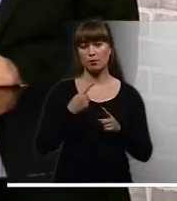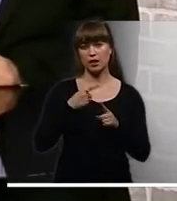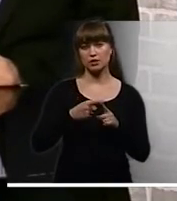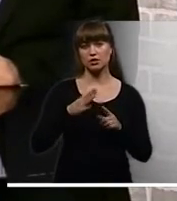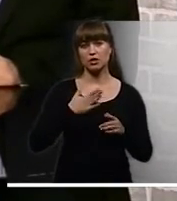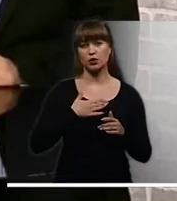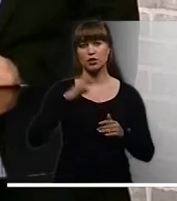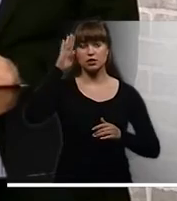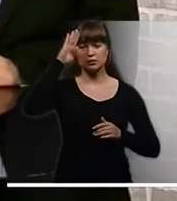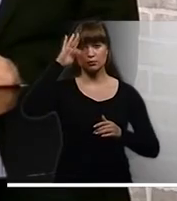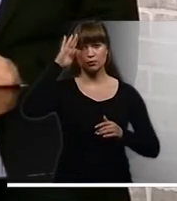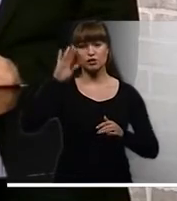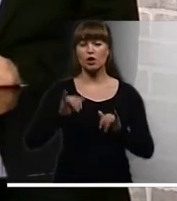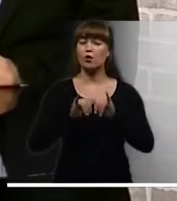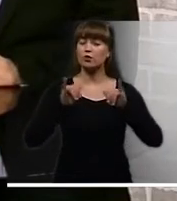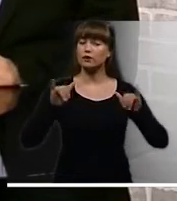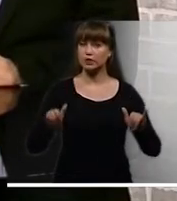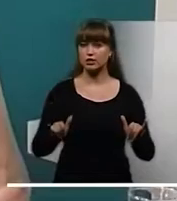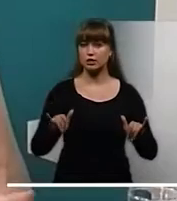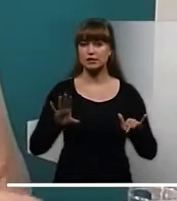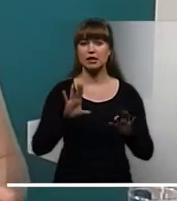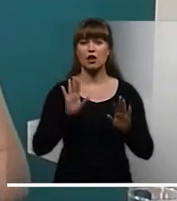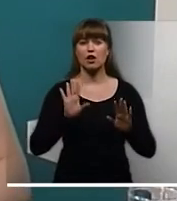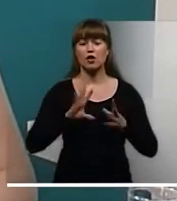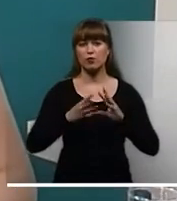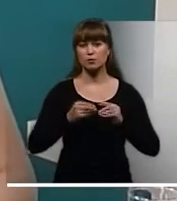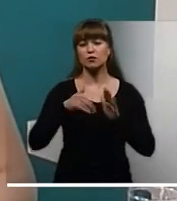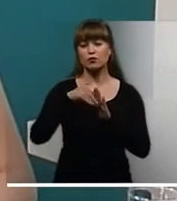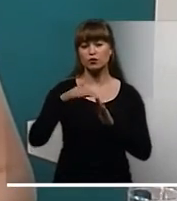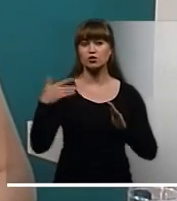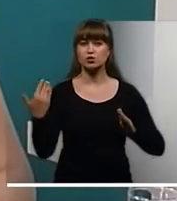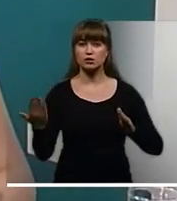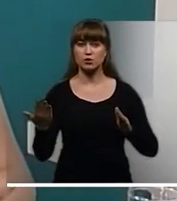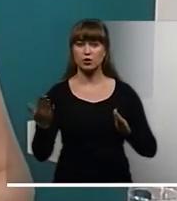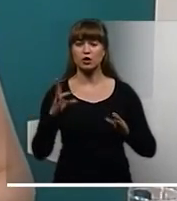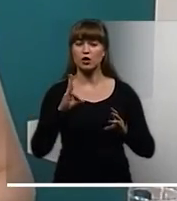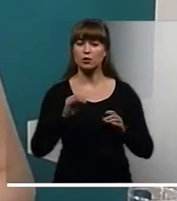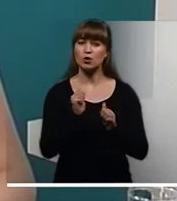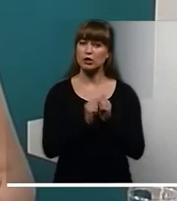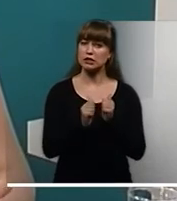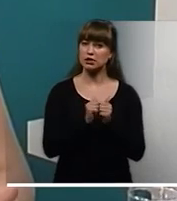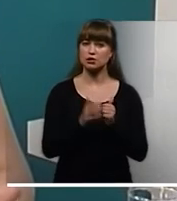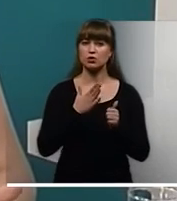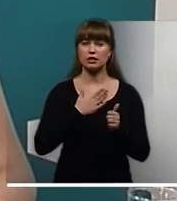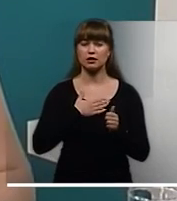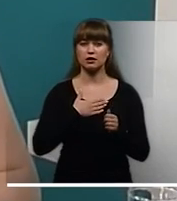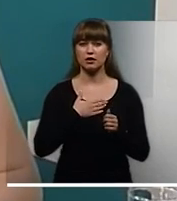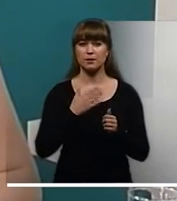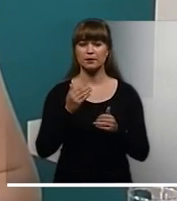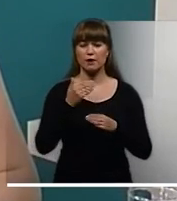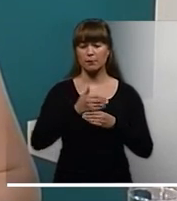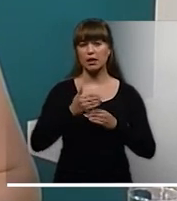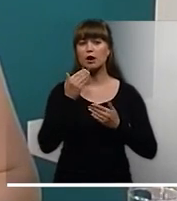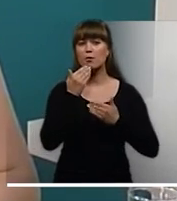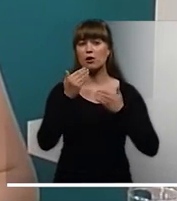жизни у нас у мужчин увеличилась, все, в общем, у нас в лучшую сторону идем, в хорошую. Но зачастую даже к нам, когда вот сейчас в